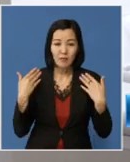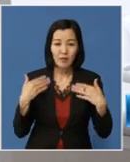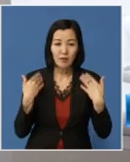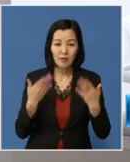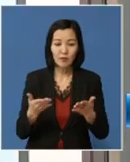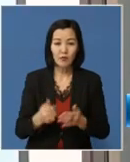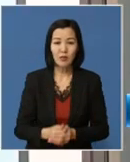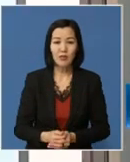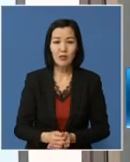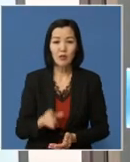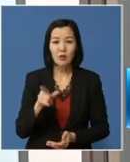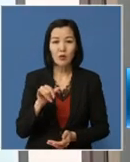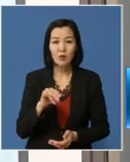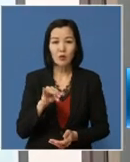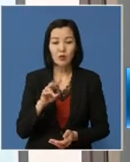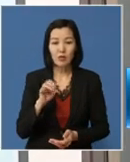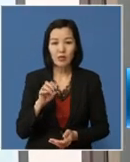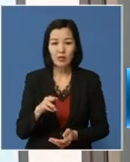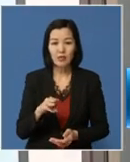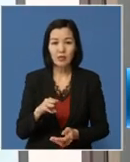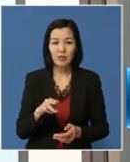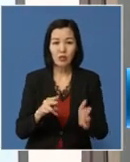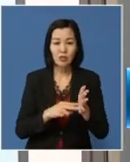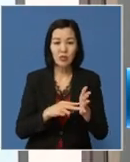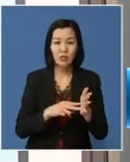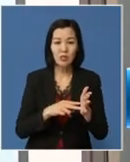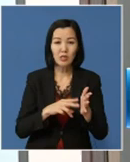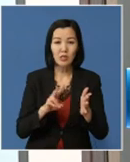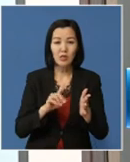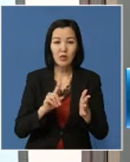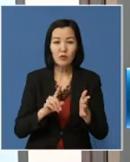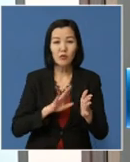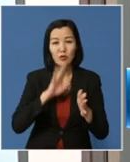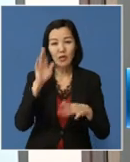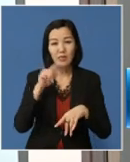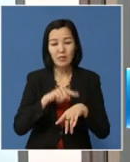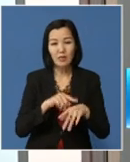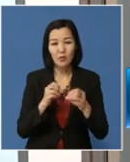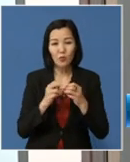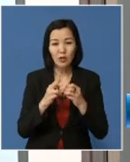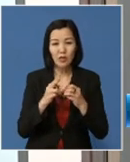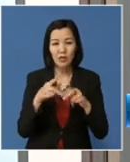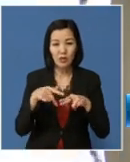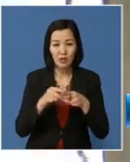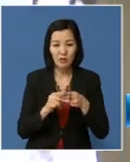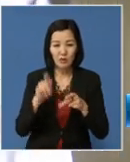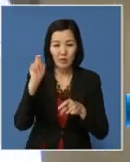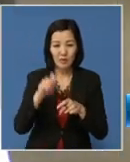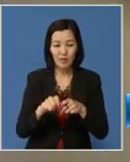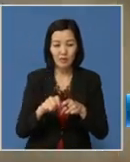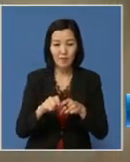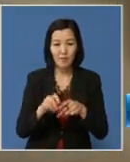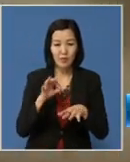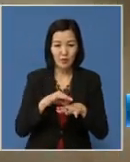Гүлжанат Орынбаева. 7 наурыз күні сағат 12:30 түстім. Толғақпен келіп, 8